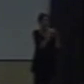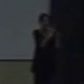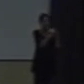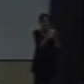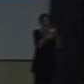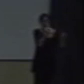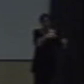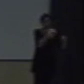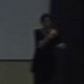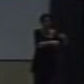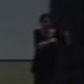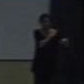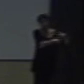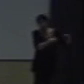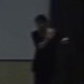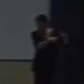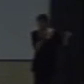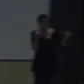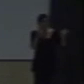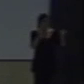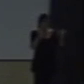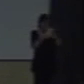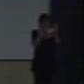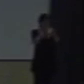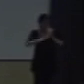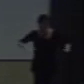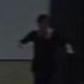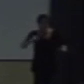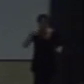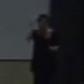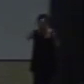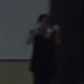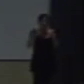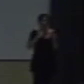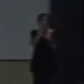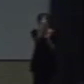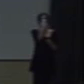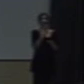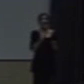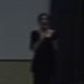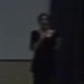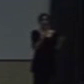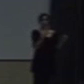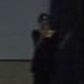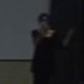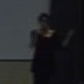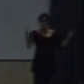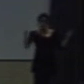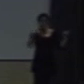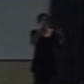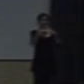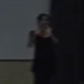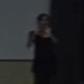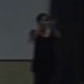socials s'estaven donant de l'acampada. Vam pensar en fer una sèrie de retrats sobre el fons blanc per descontextualitzar els personatges